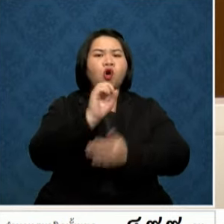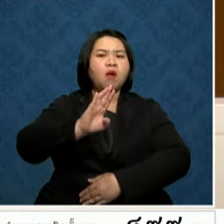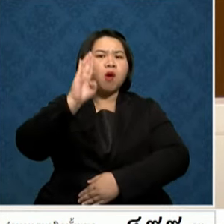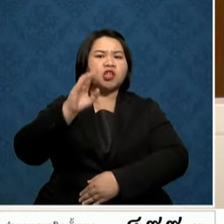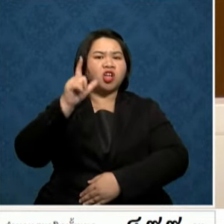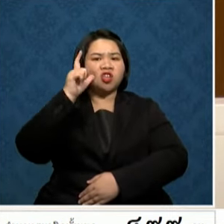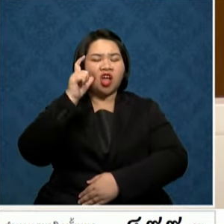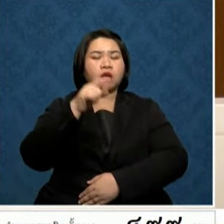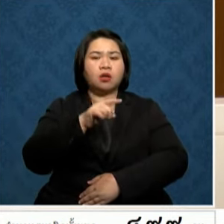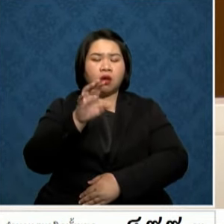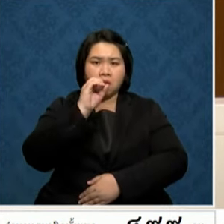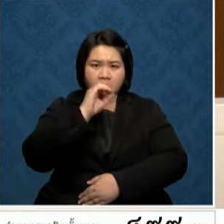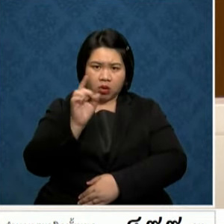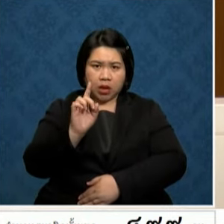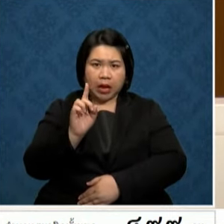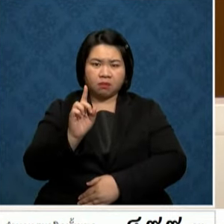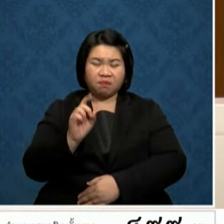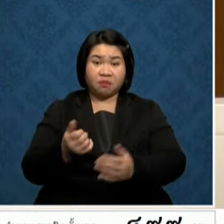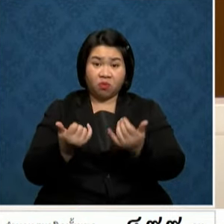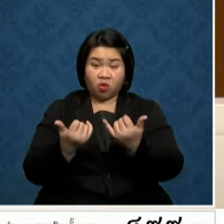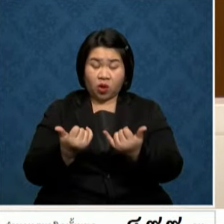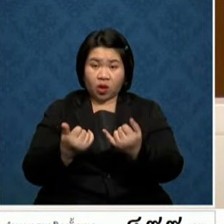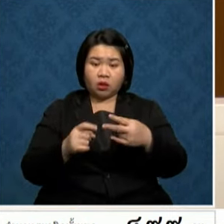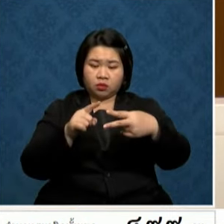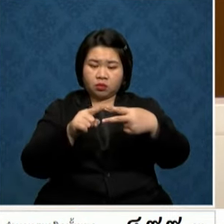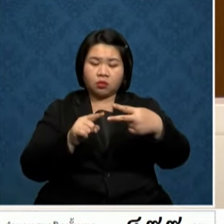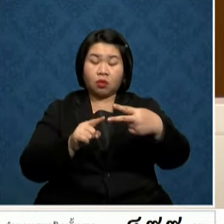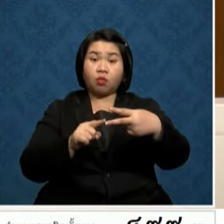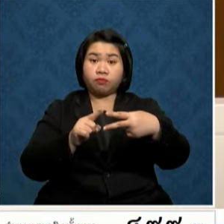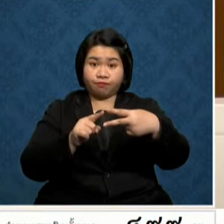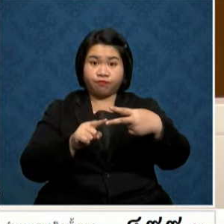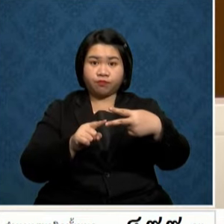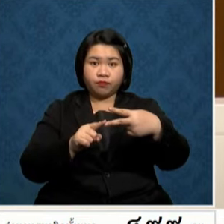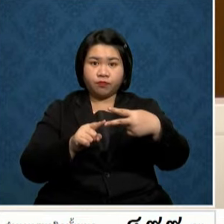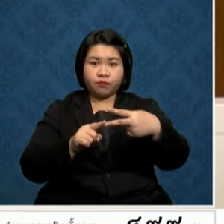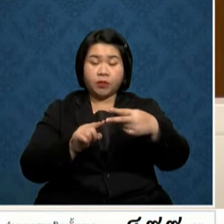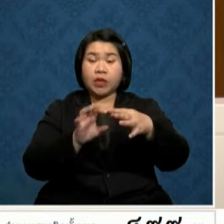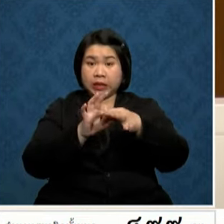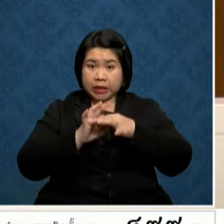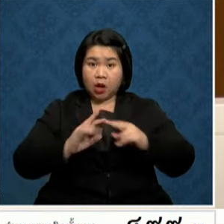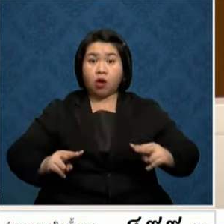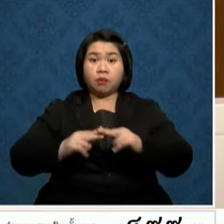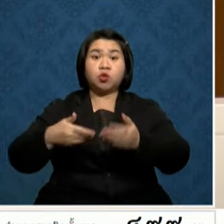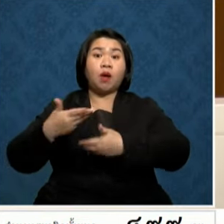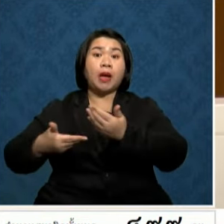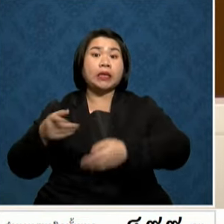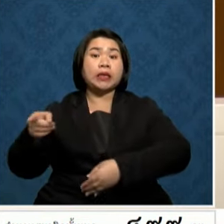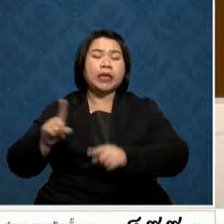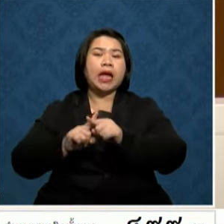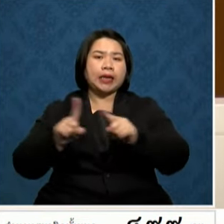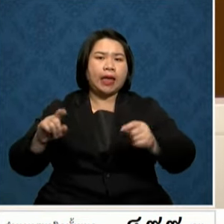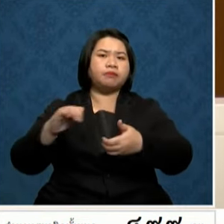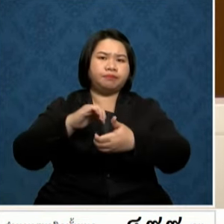ซึ่ง...ต้องกรบเรียยี้ครั ว่าใน 2เด็นซึมความเกี่ยวเนองกัเรื่องของกระทงพัศแต่อยไรกตามเป็งานทอยู่ใ